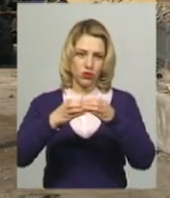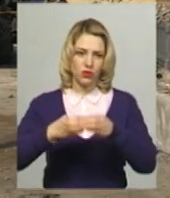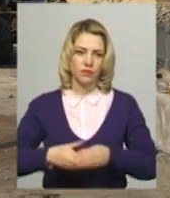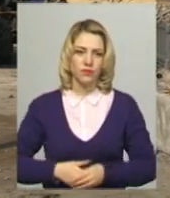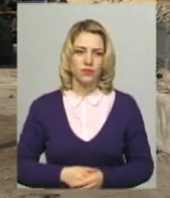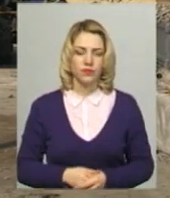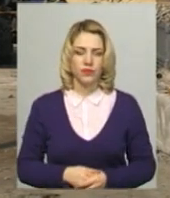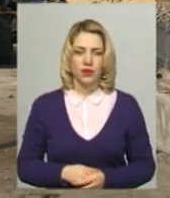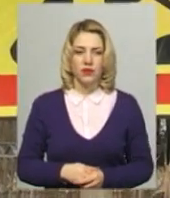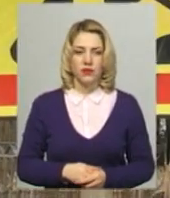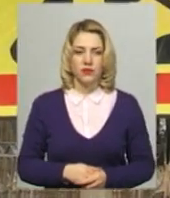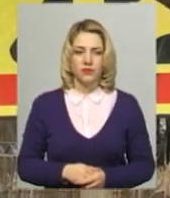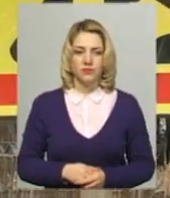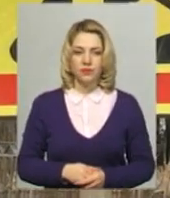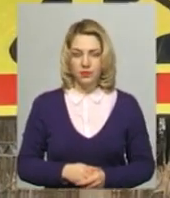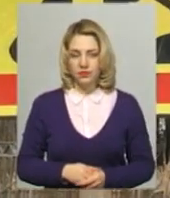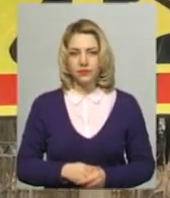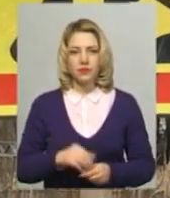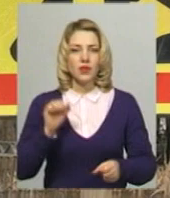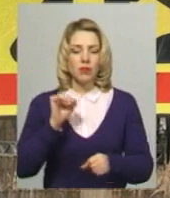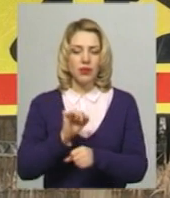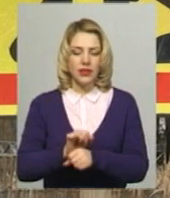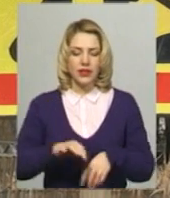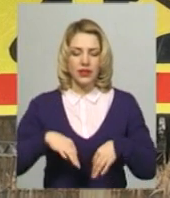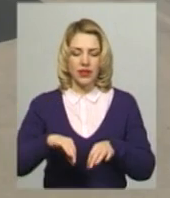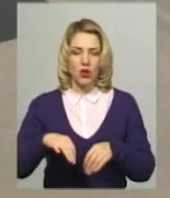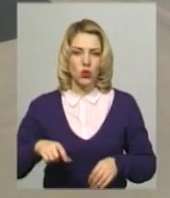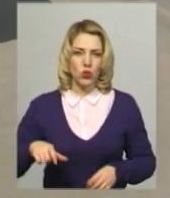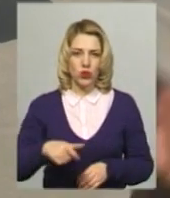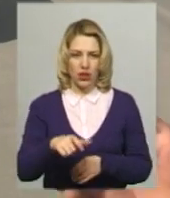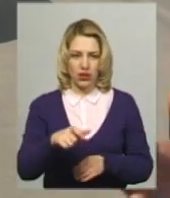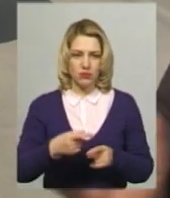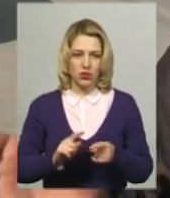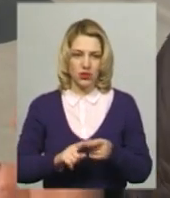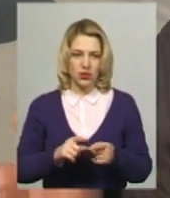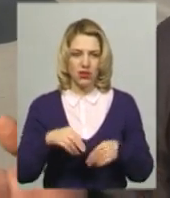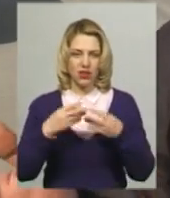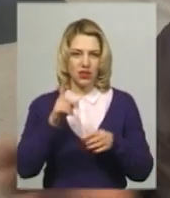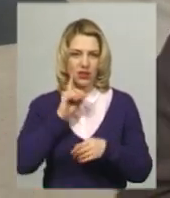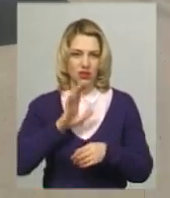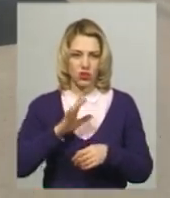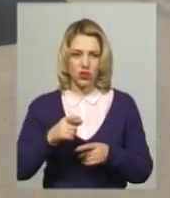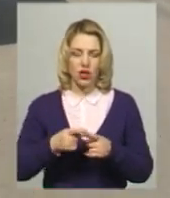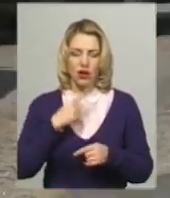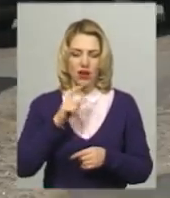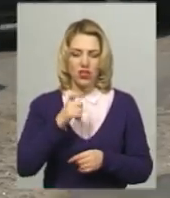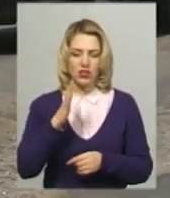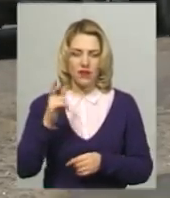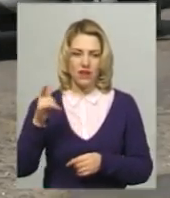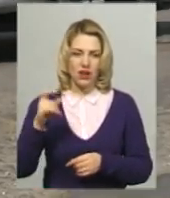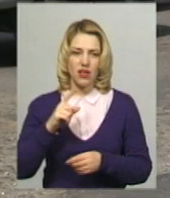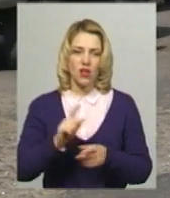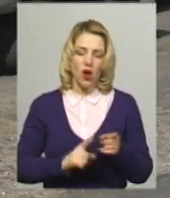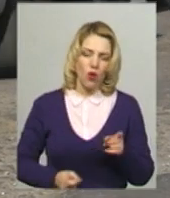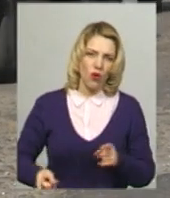сваї влаштувати бетон. Перекриття руху транспорту мостом додає незручності, каже водій Євген. За його словами, об'їхати міст можна лише